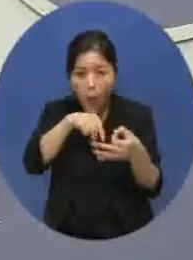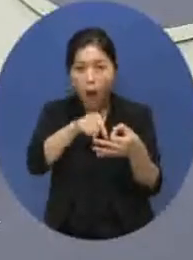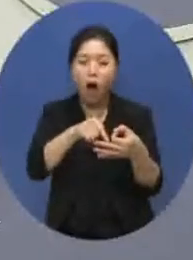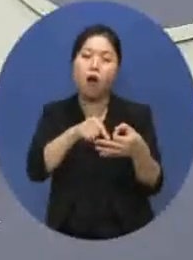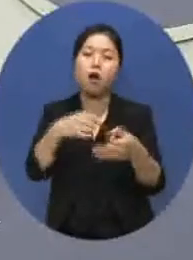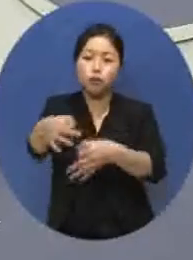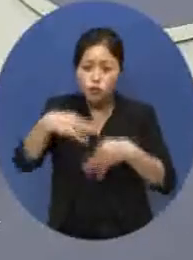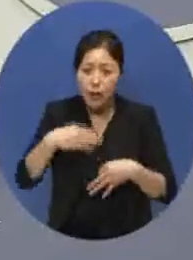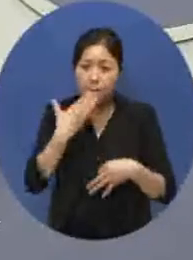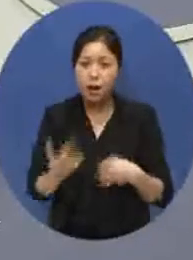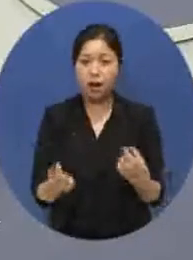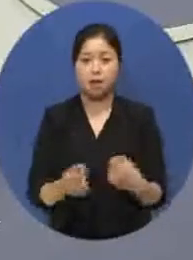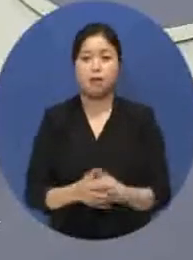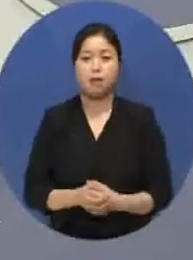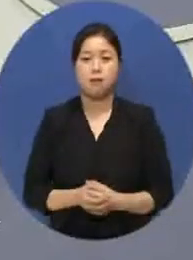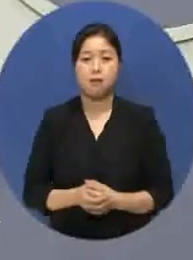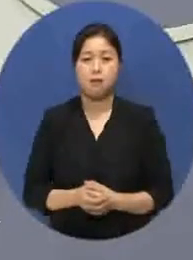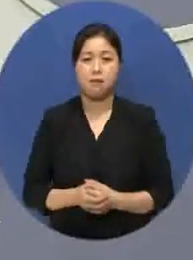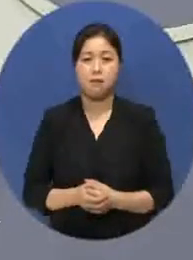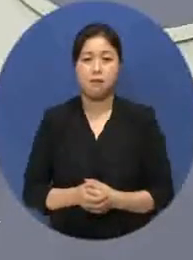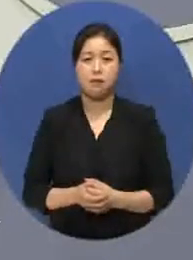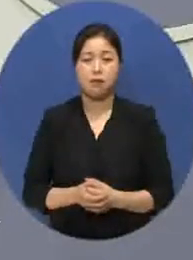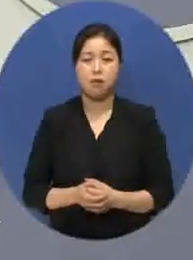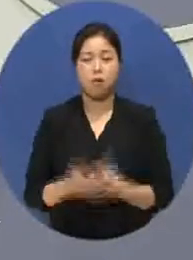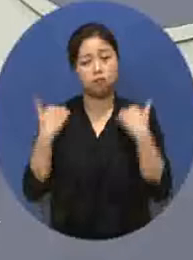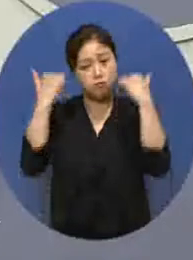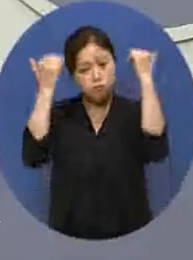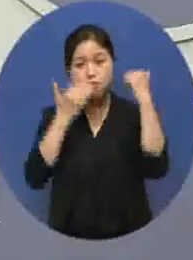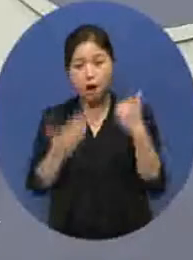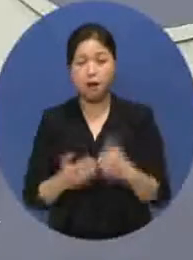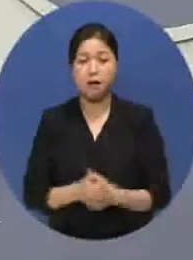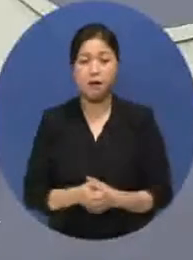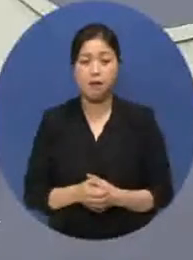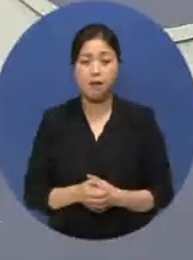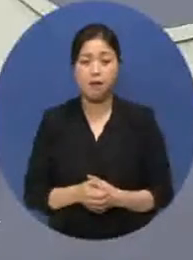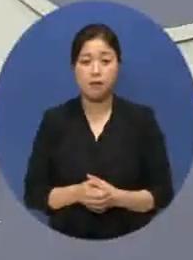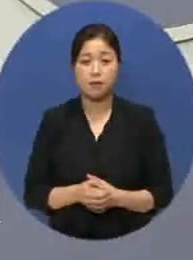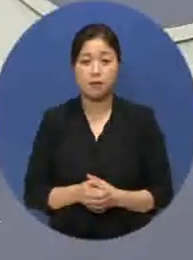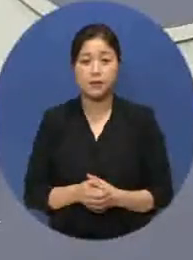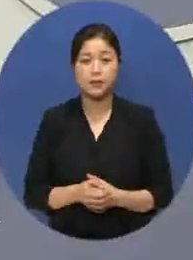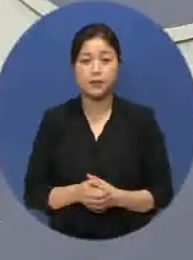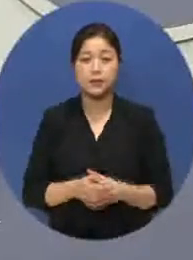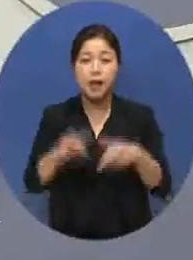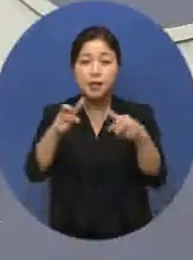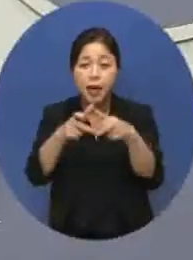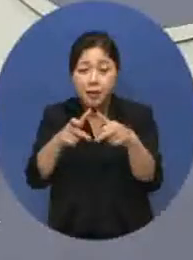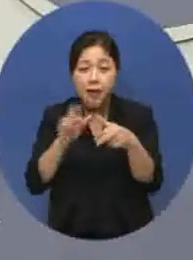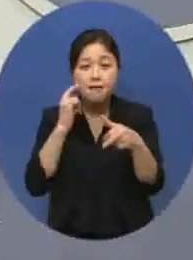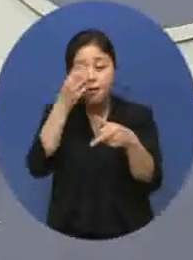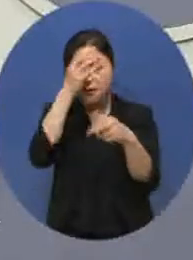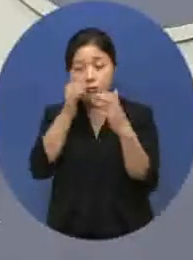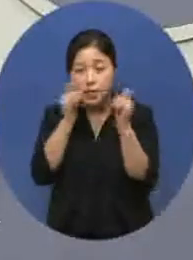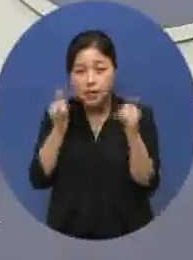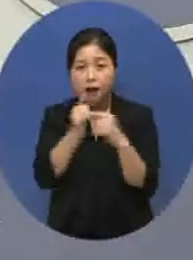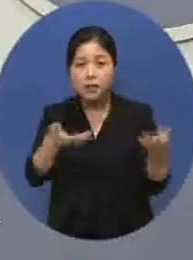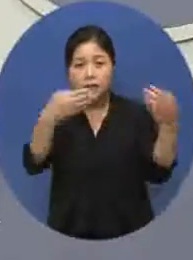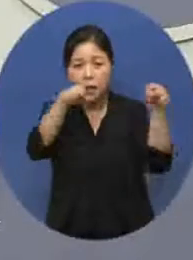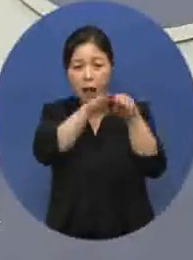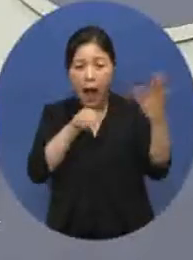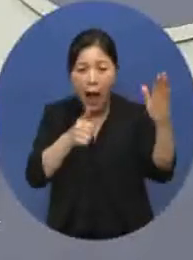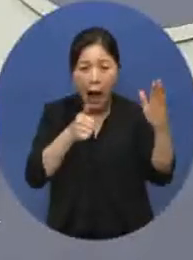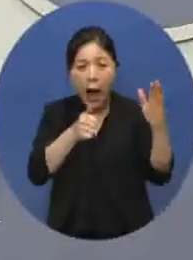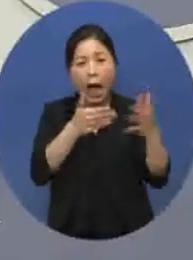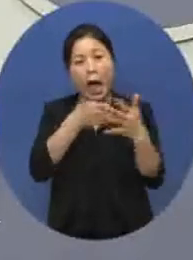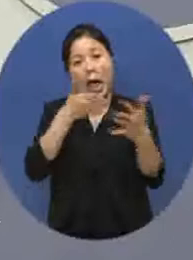그 투자도 따를 것이고 성장을 하는데 우리 장애 예술인들은 철제 시설이나 이런 면에서 접근이 안